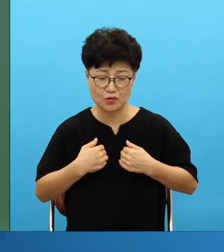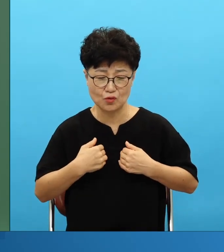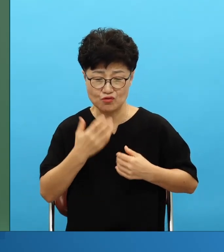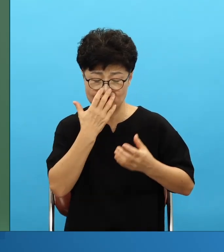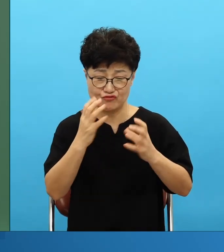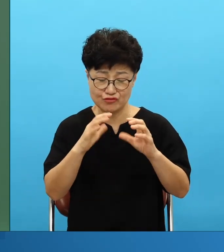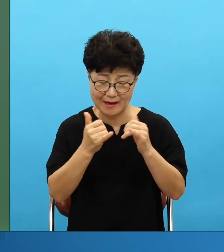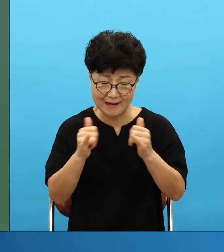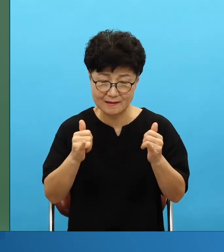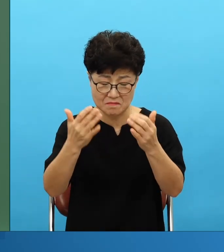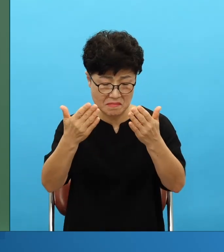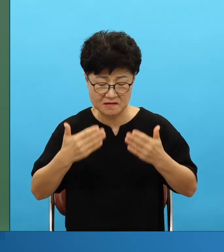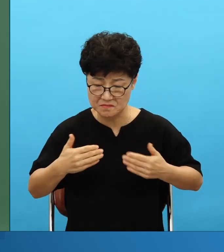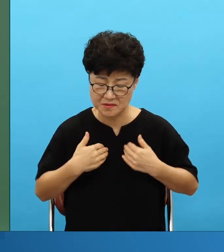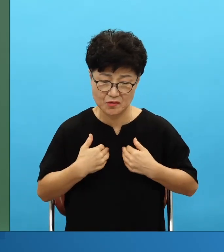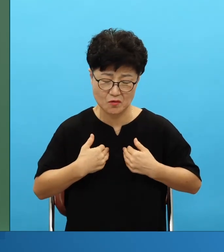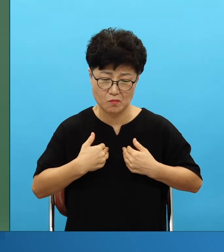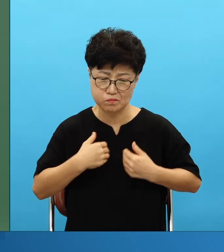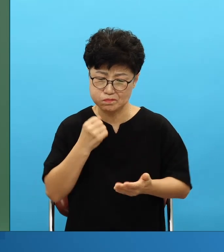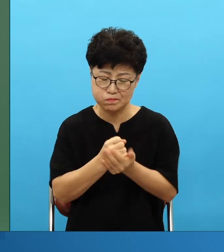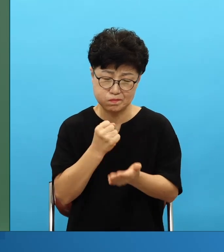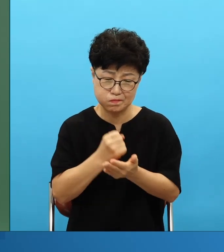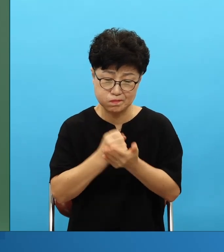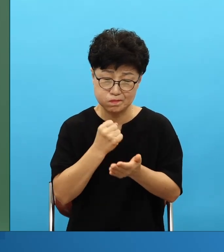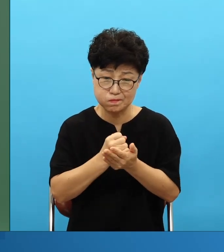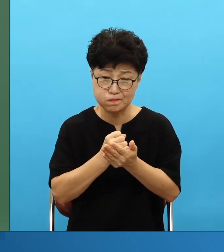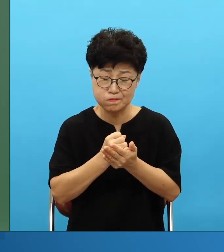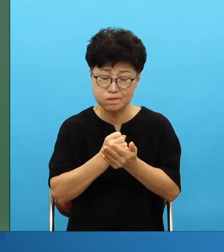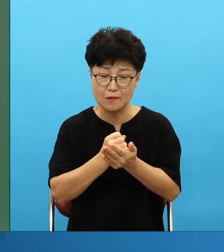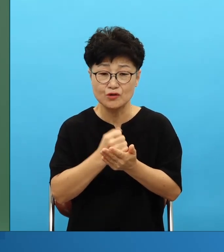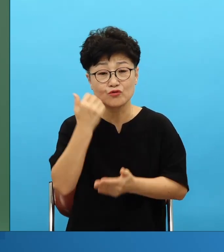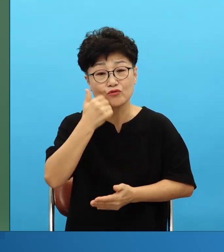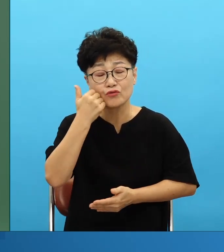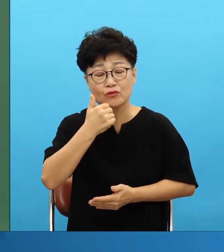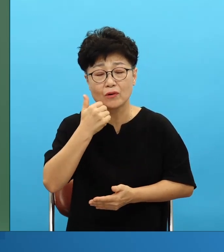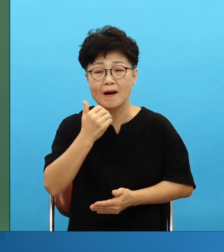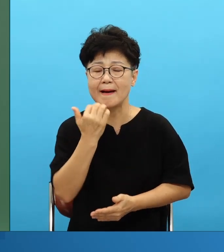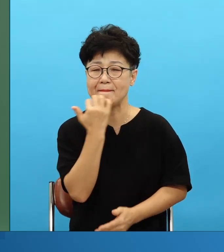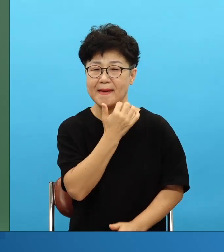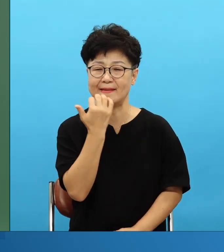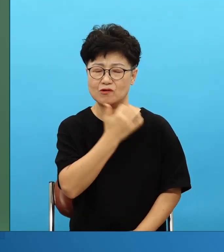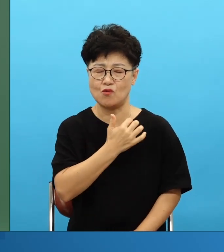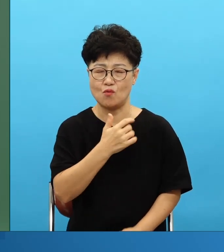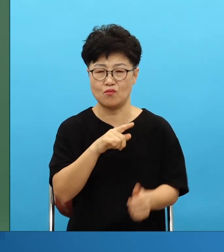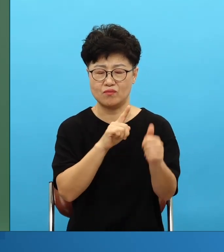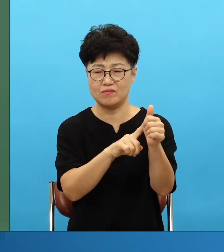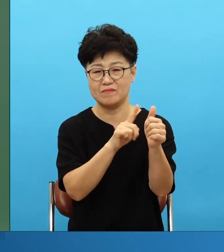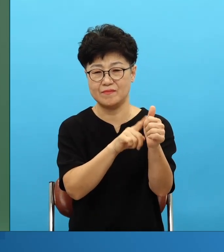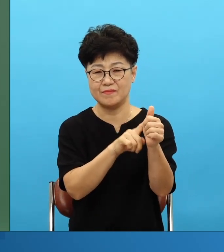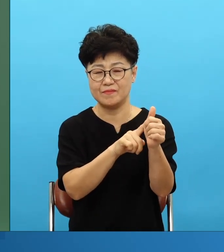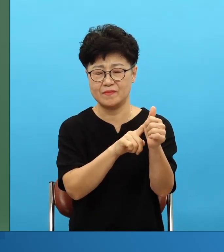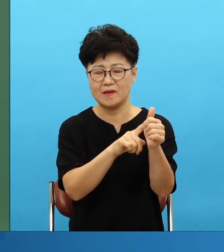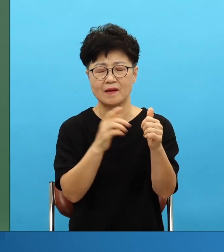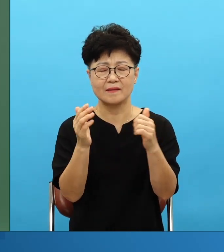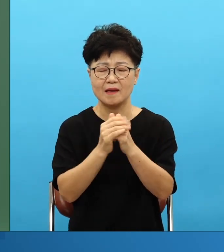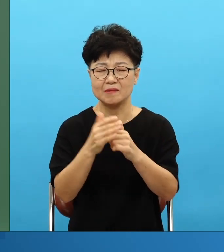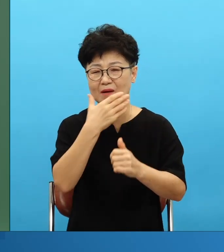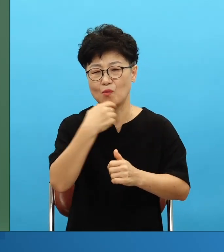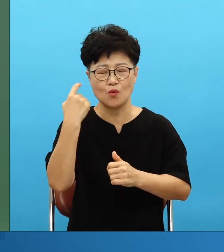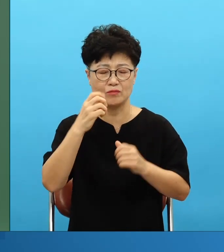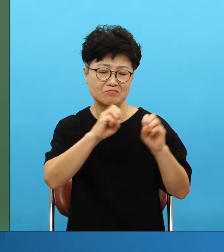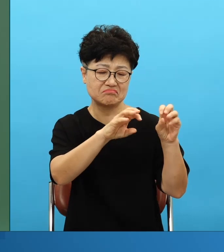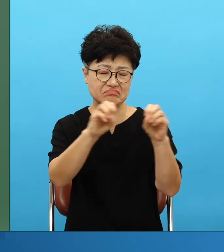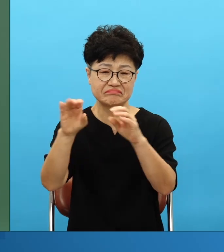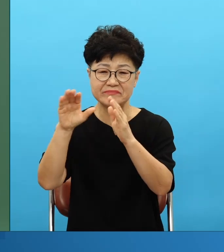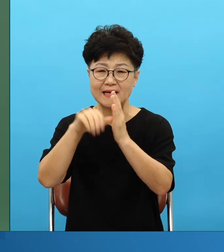그게 잘못됐다고 이런 말을 베드로가 와서 한단 말이에요. It was Peter who kept on saying things and saying, "Oh, we have to follow the Jewish customs. You have to receive circumcision. You